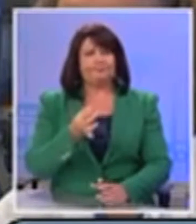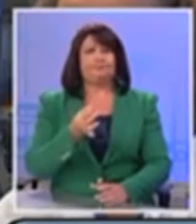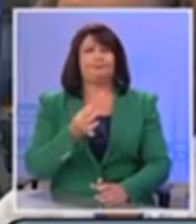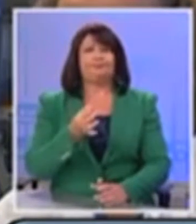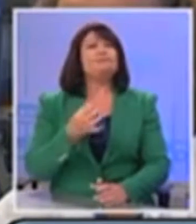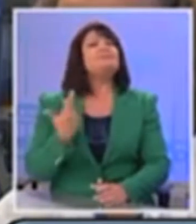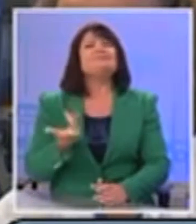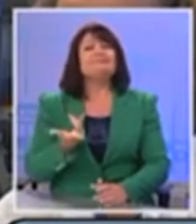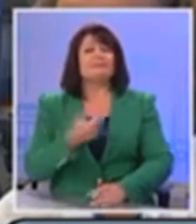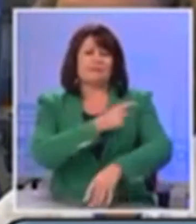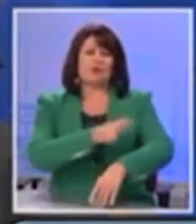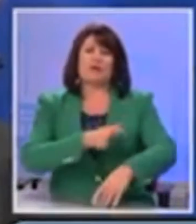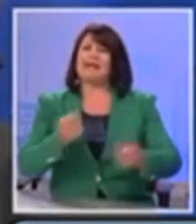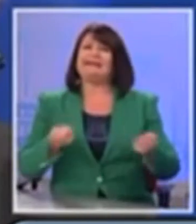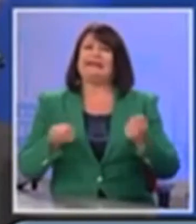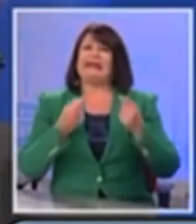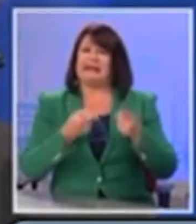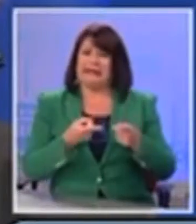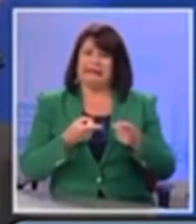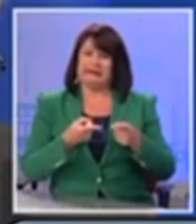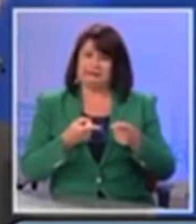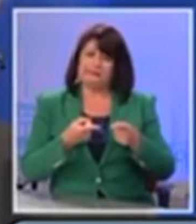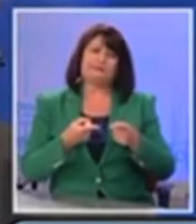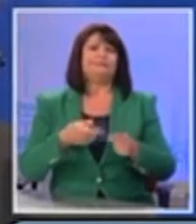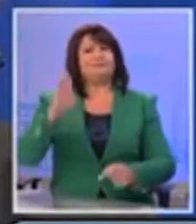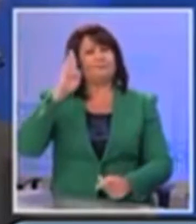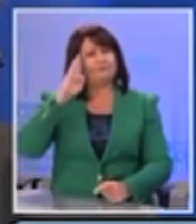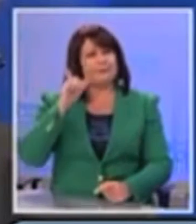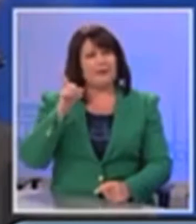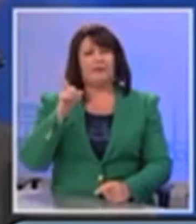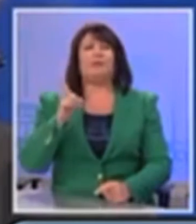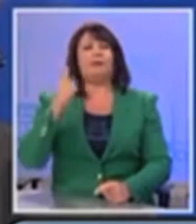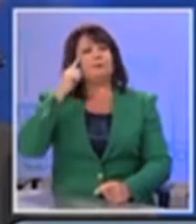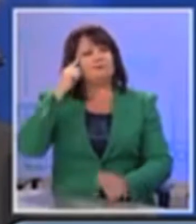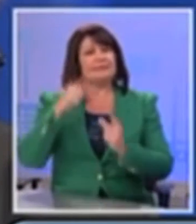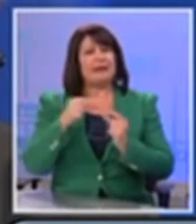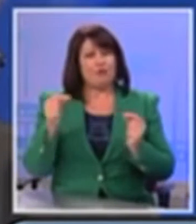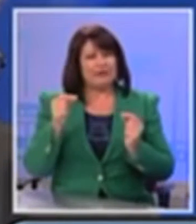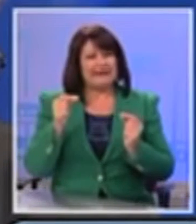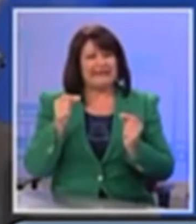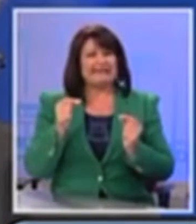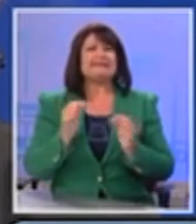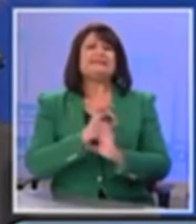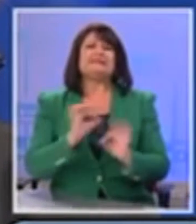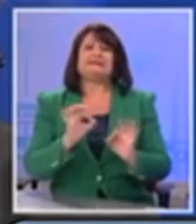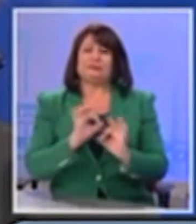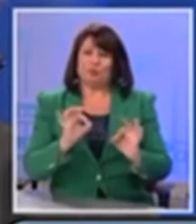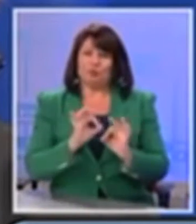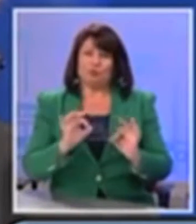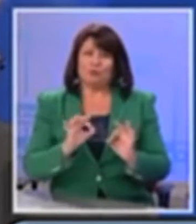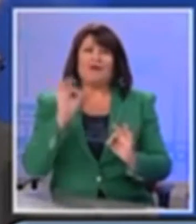des États-Unis et du Japon, le lieu pour discuter d'un mécanisme de résolution des dettes souveraines est